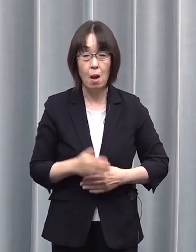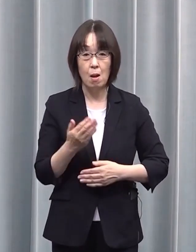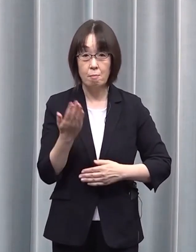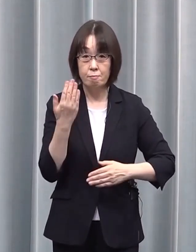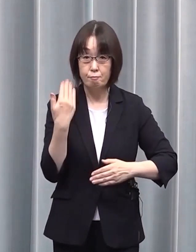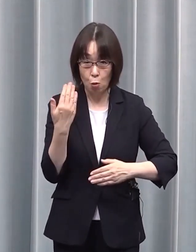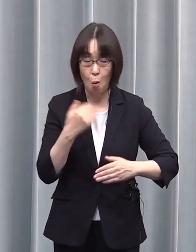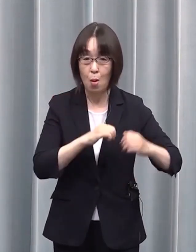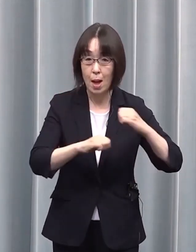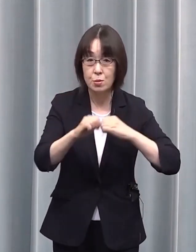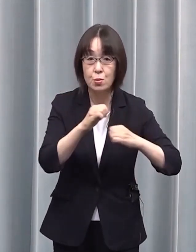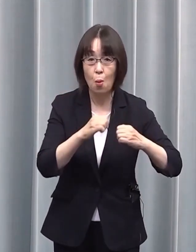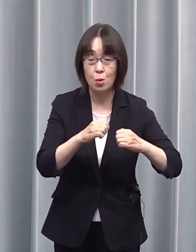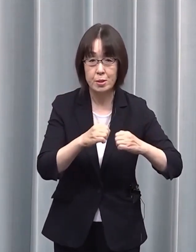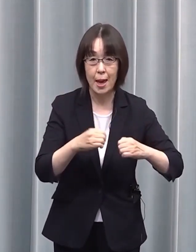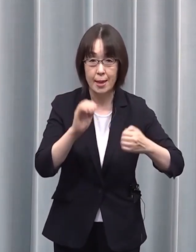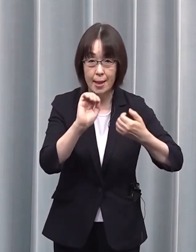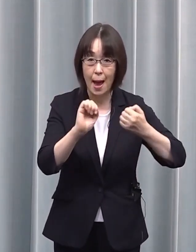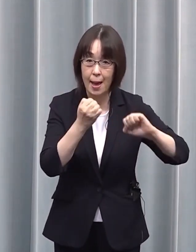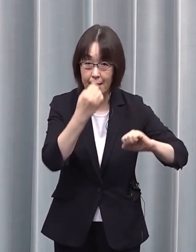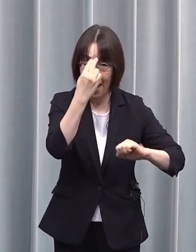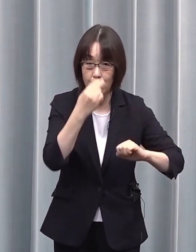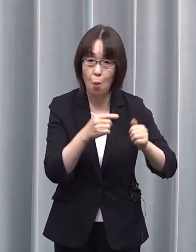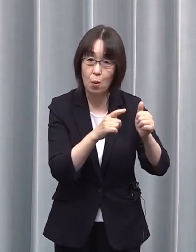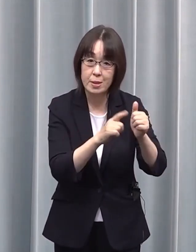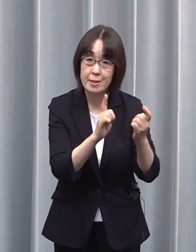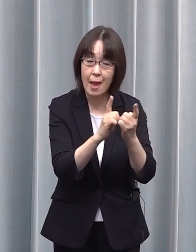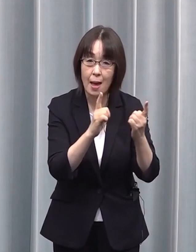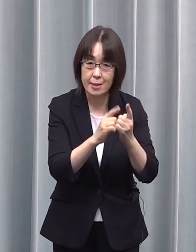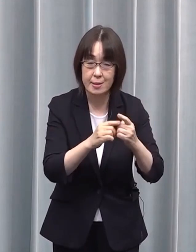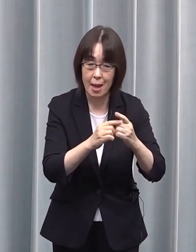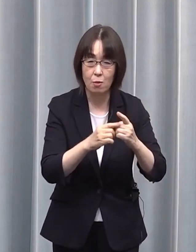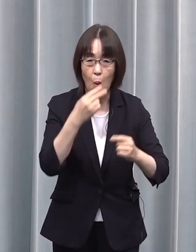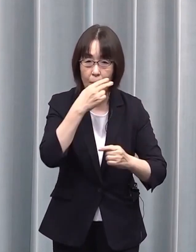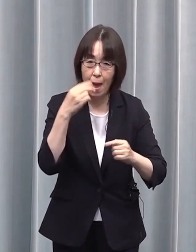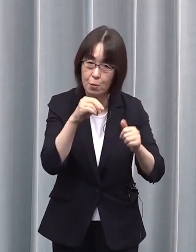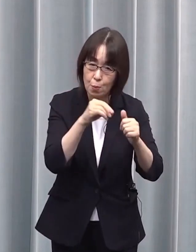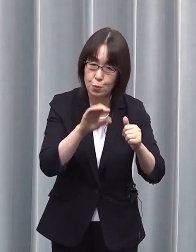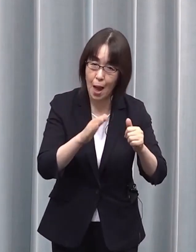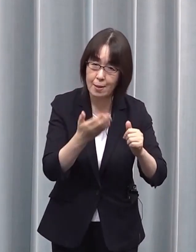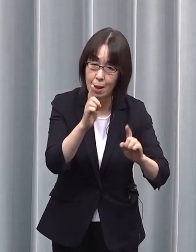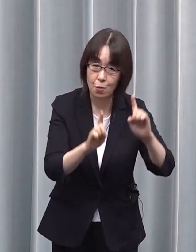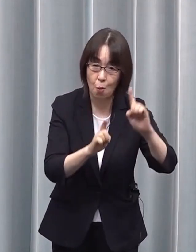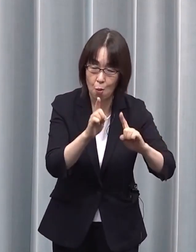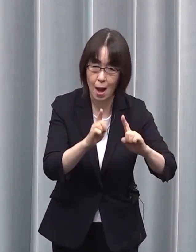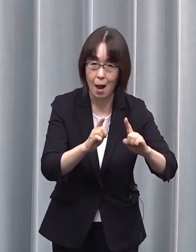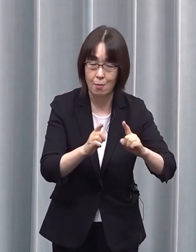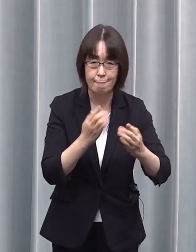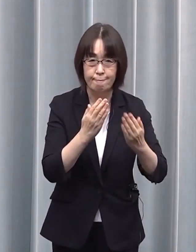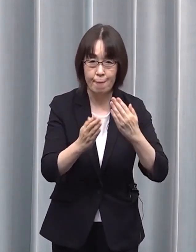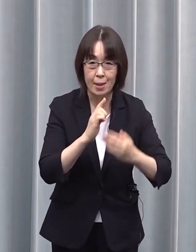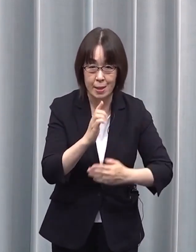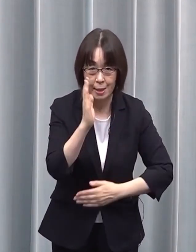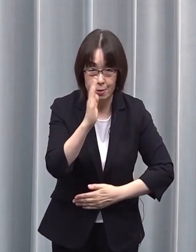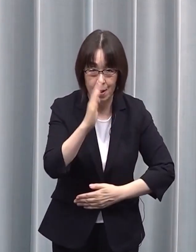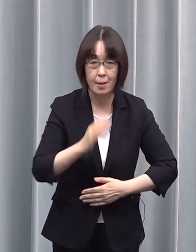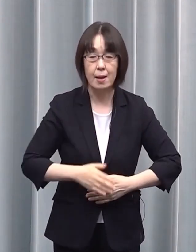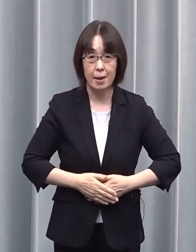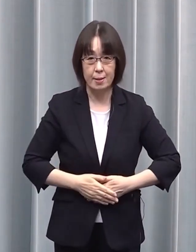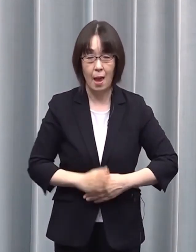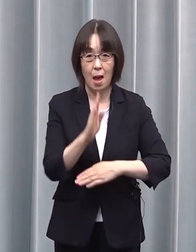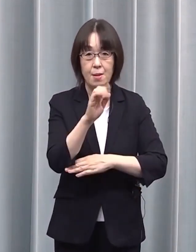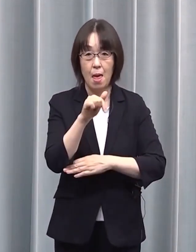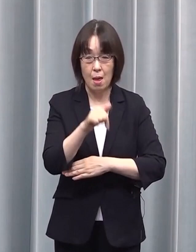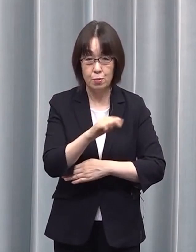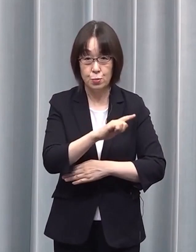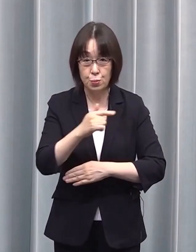の性加害かどうかの事実かは明言を避けたということでした。非常に、まあ、政府との広報のつながり、そ